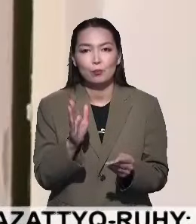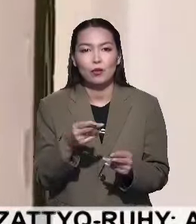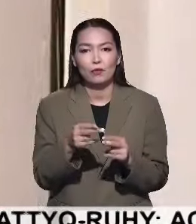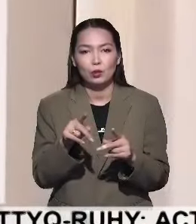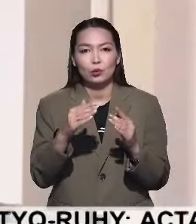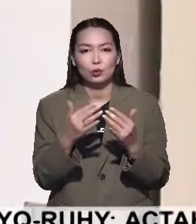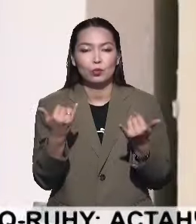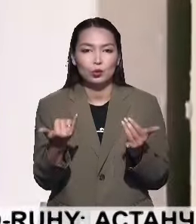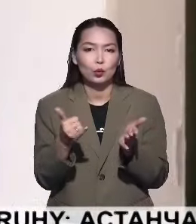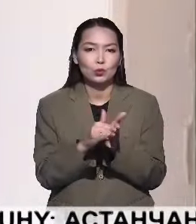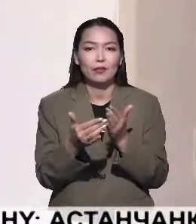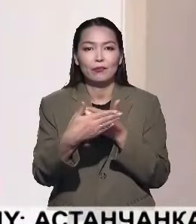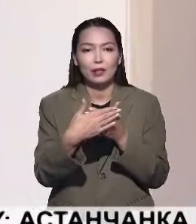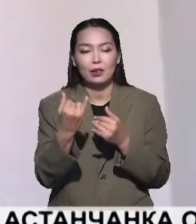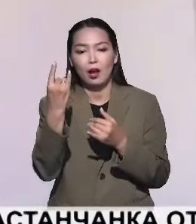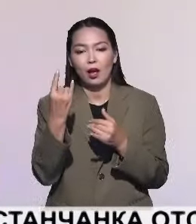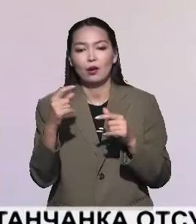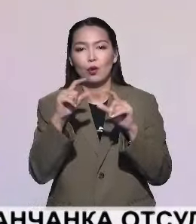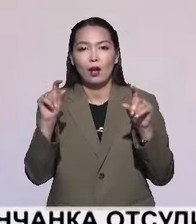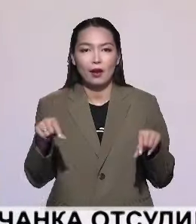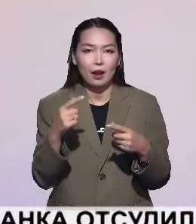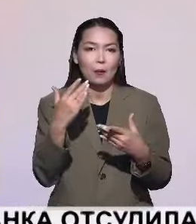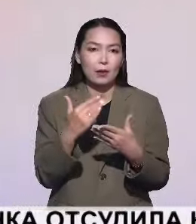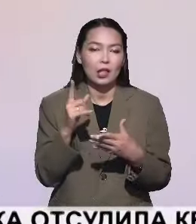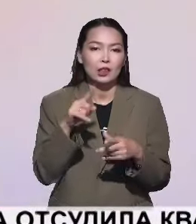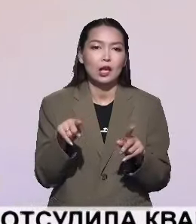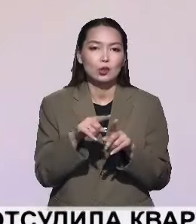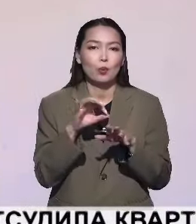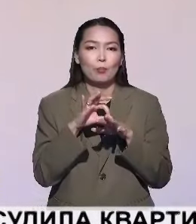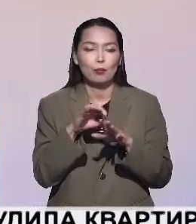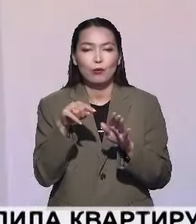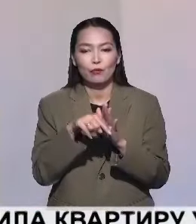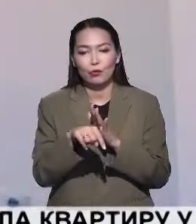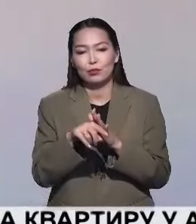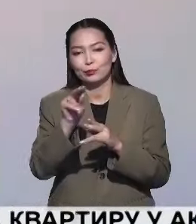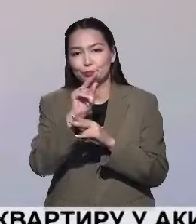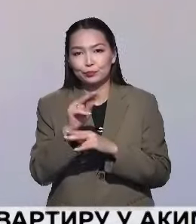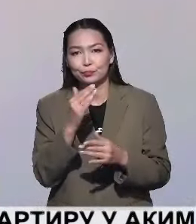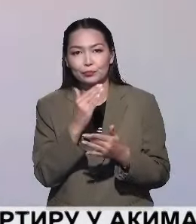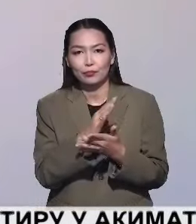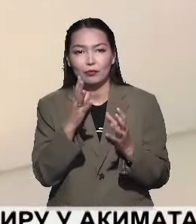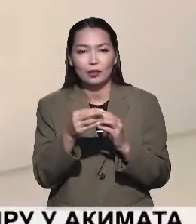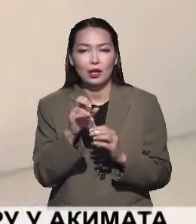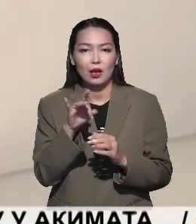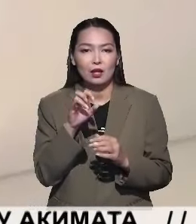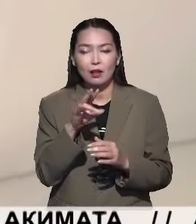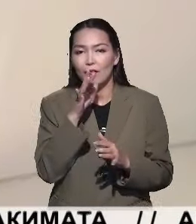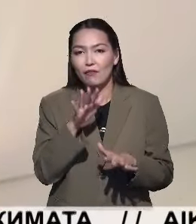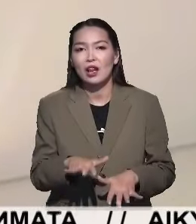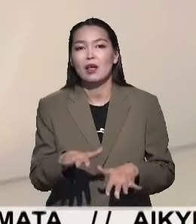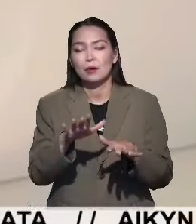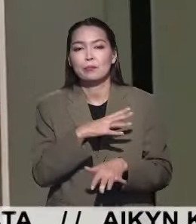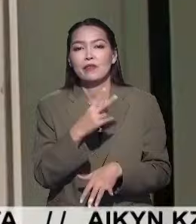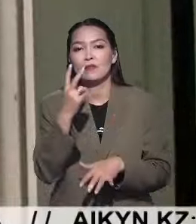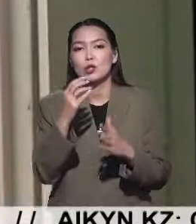домах сейчас устанавливают двери и оконные рамы. Также проводятся внутренние отделочные работы. Отмечу, в селе Каратал во время паводка затопило более